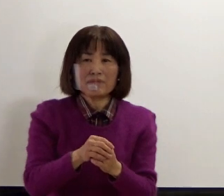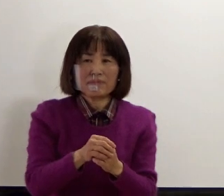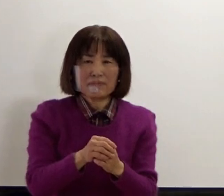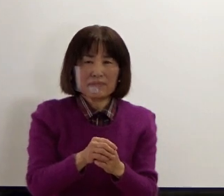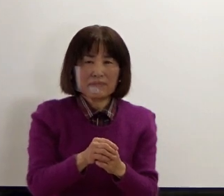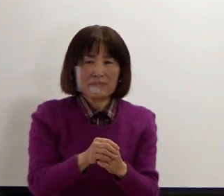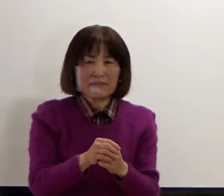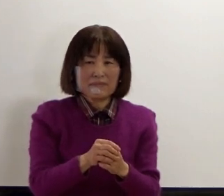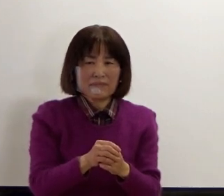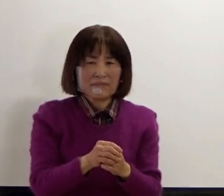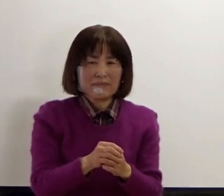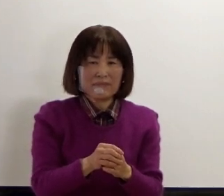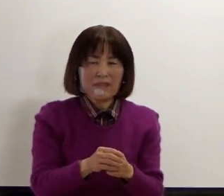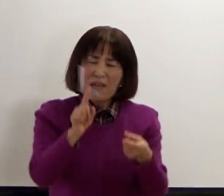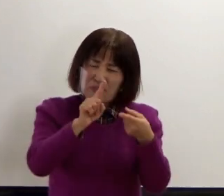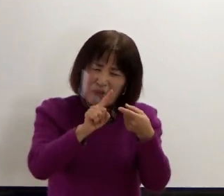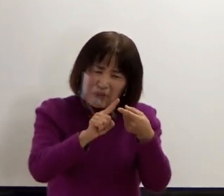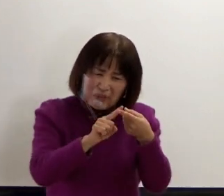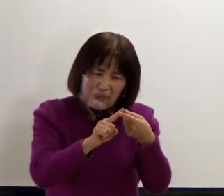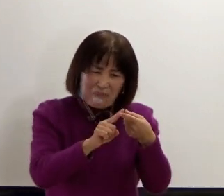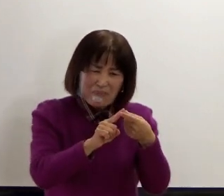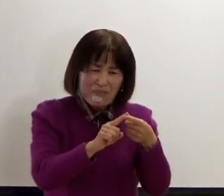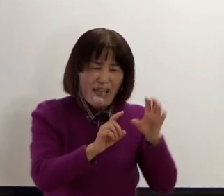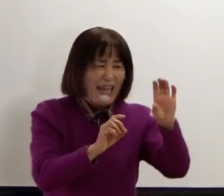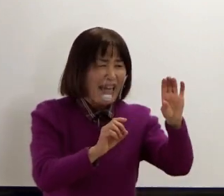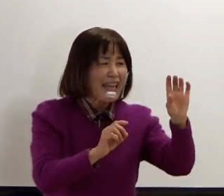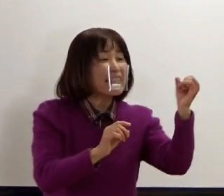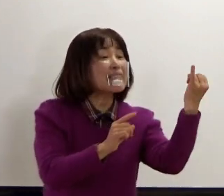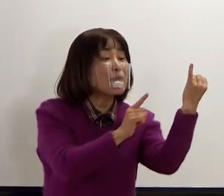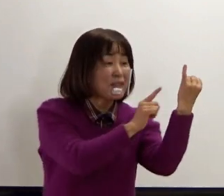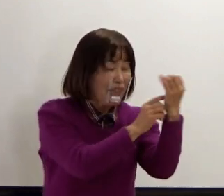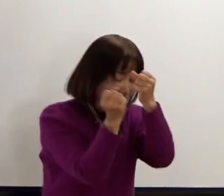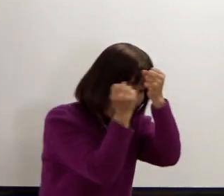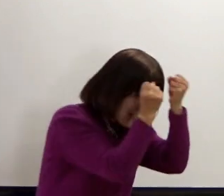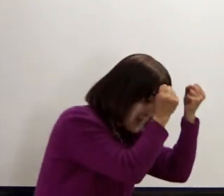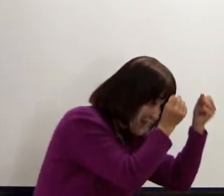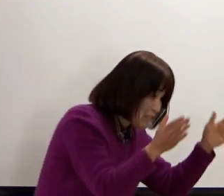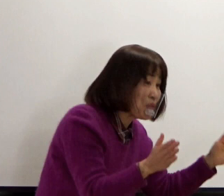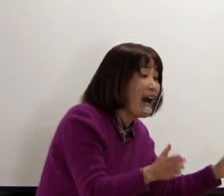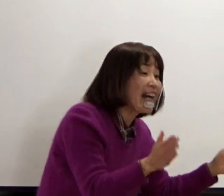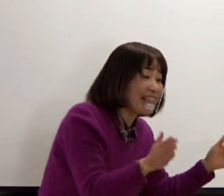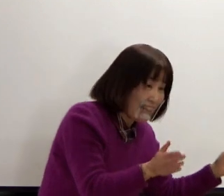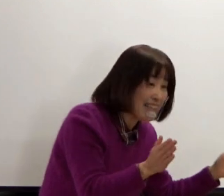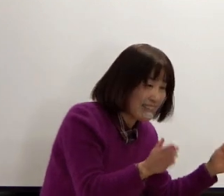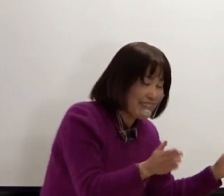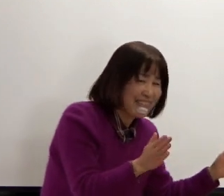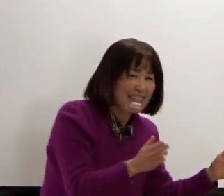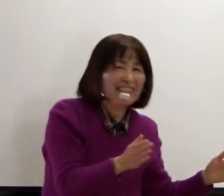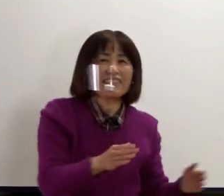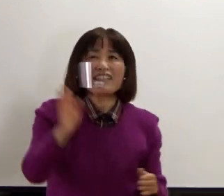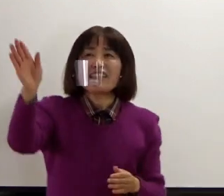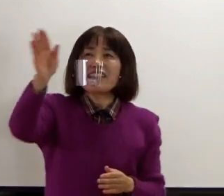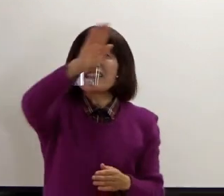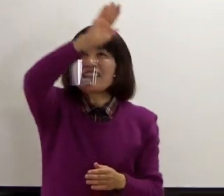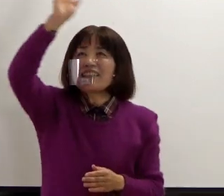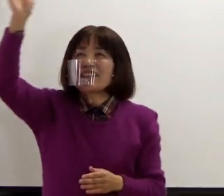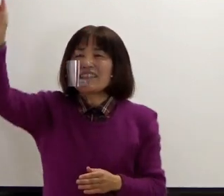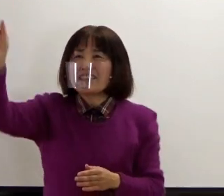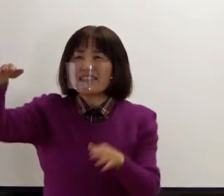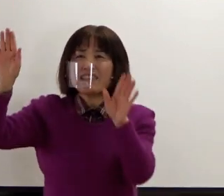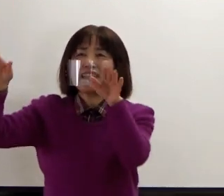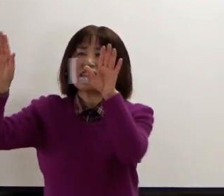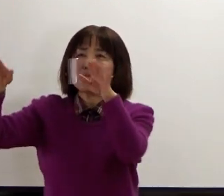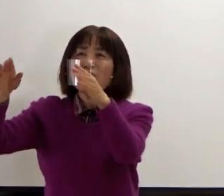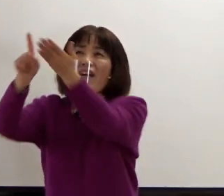たわけですけども、5ヶ月経って間違いなく子供ができたということを確信して、1ヶ月後に天使はマリアのところに告げに行ってるわけ